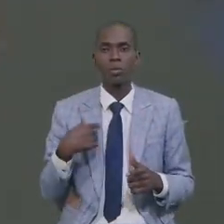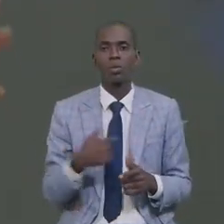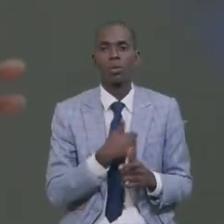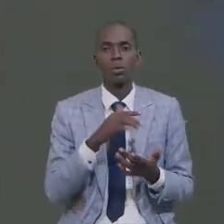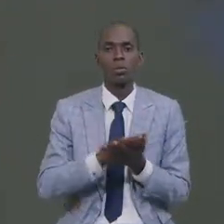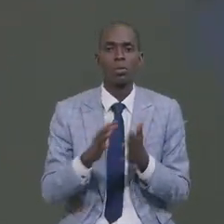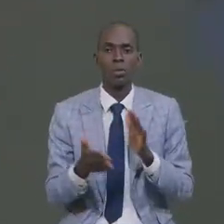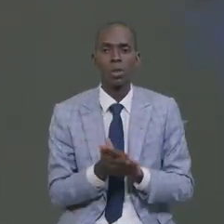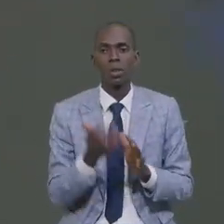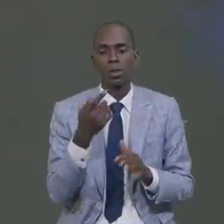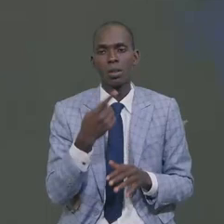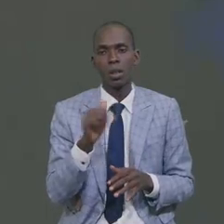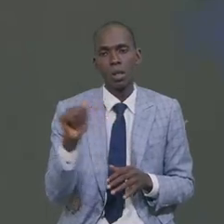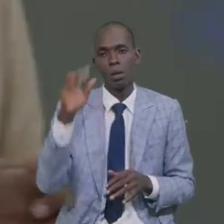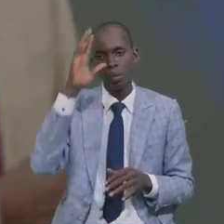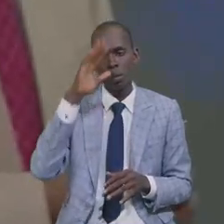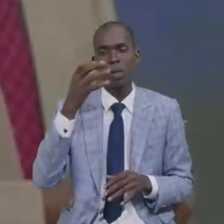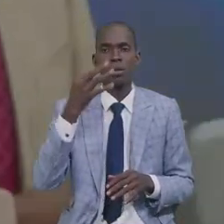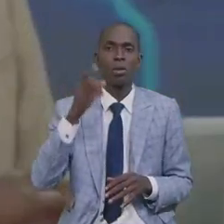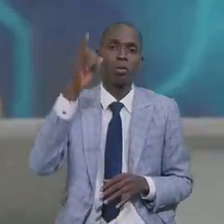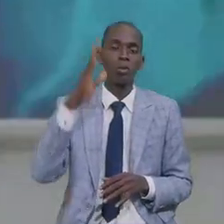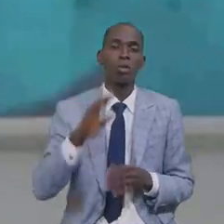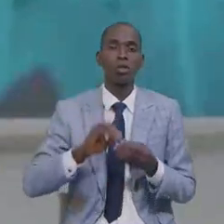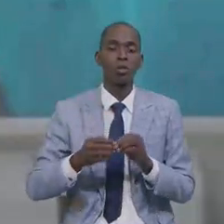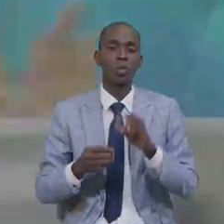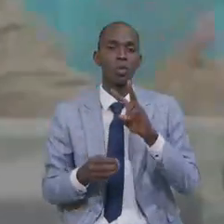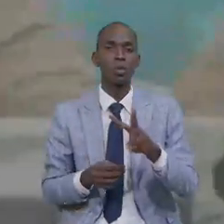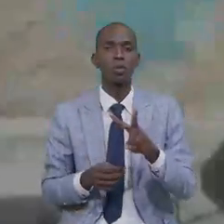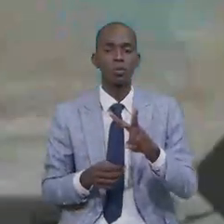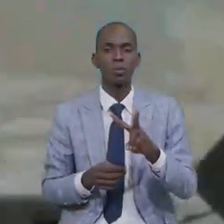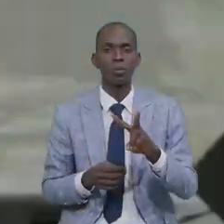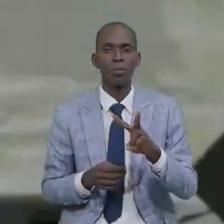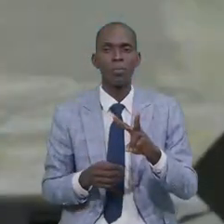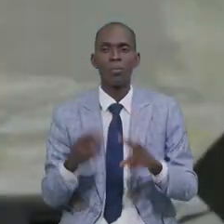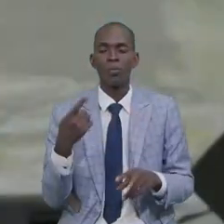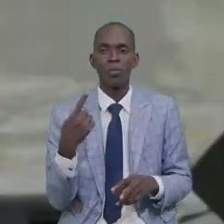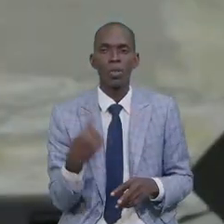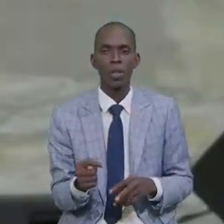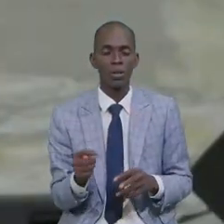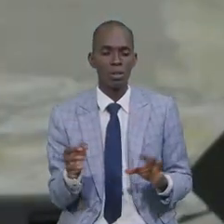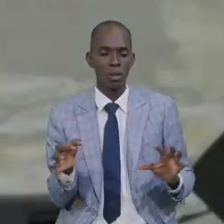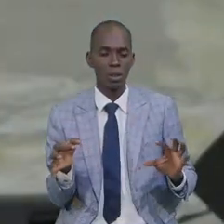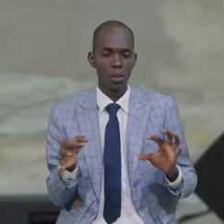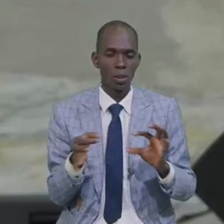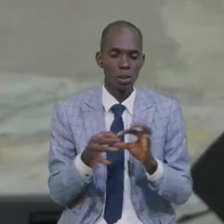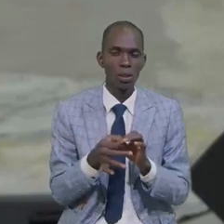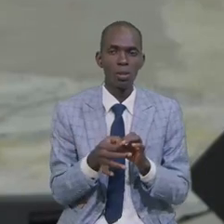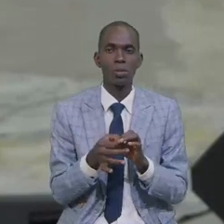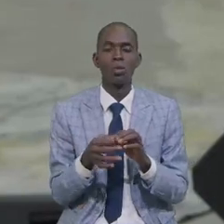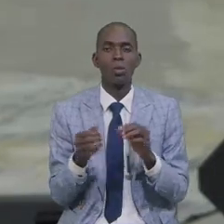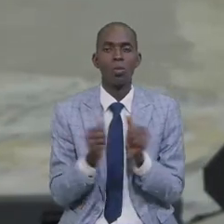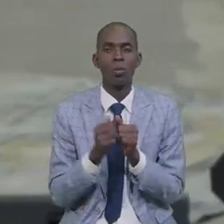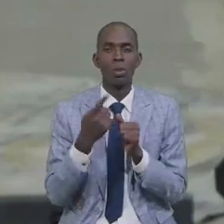nous devenons l'homme de Dieu. Deuxième point, le lien avec le